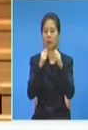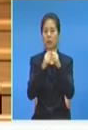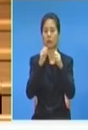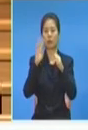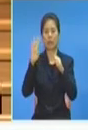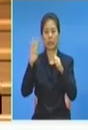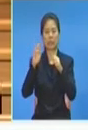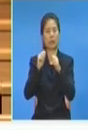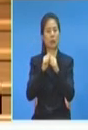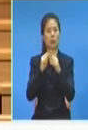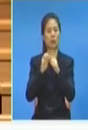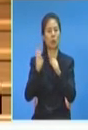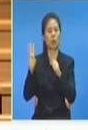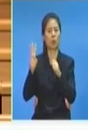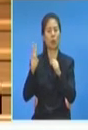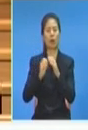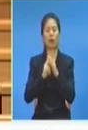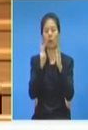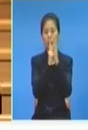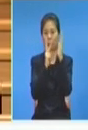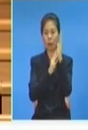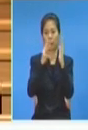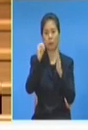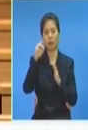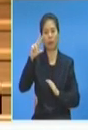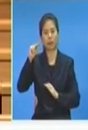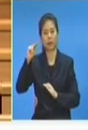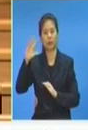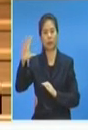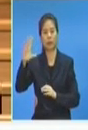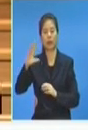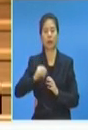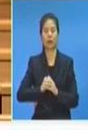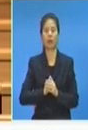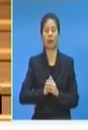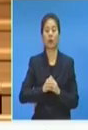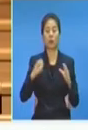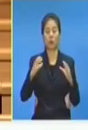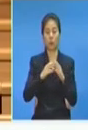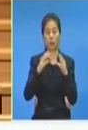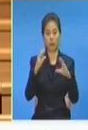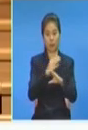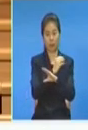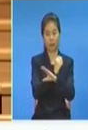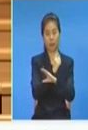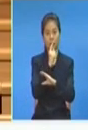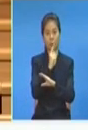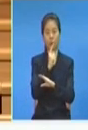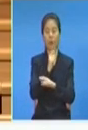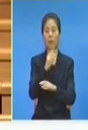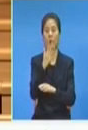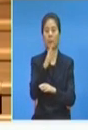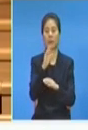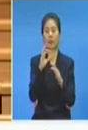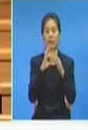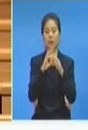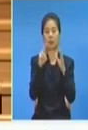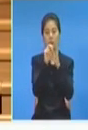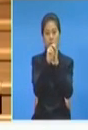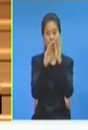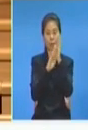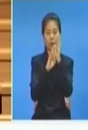6ในมาตรา35พรรคการเมืองจะต้องไม่ใช้นโยบายพรรคมาผลาญงบประม